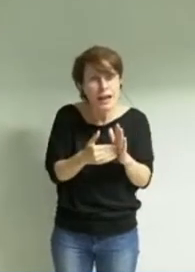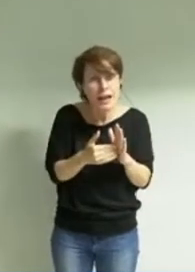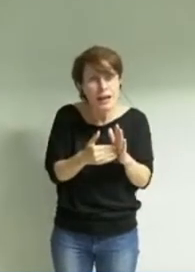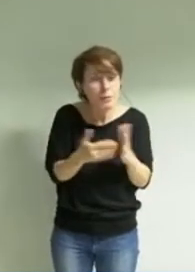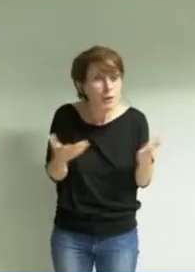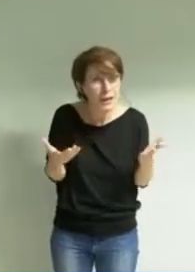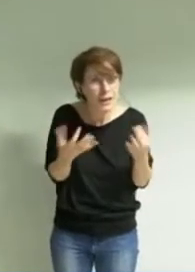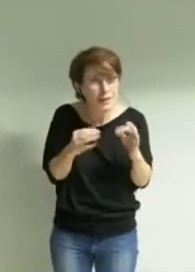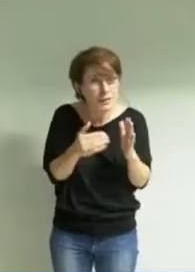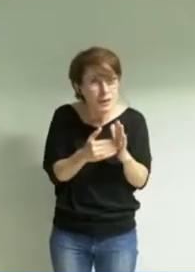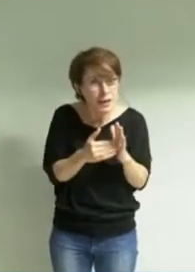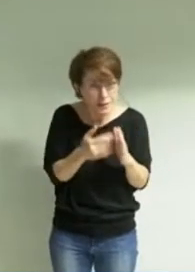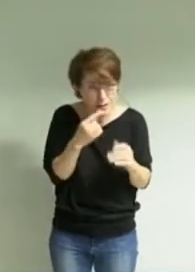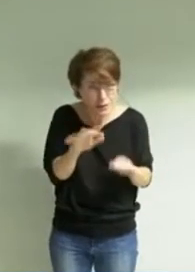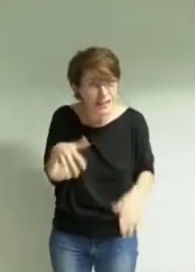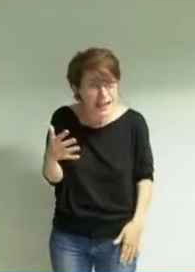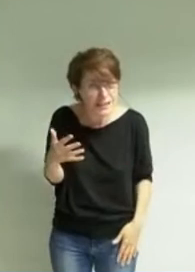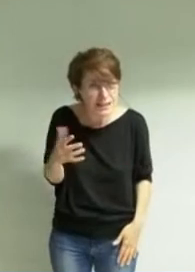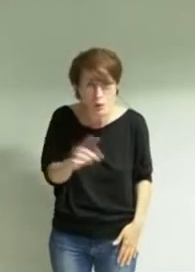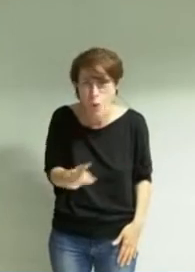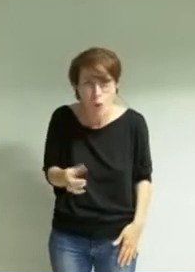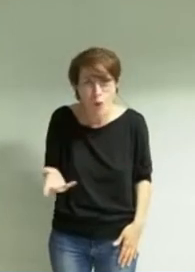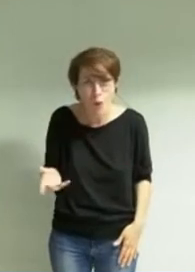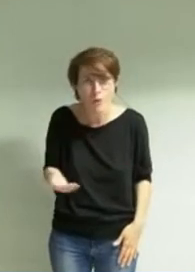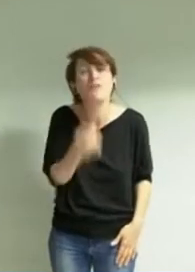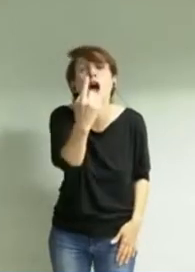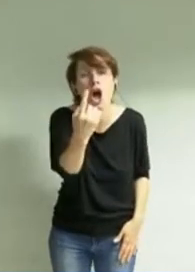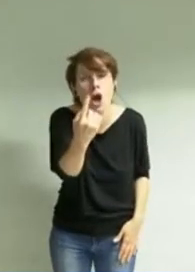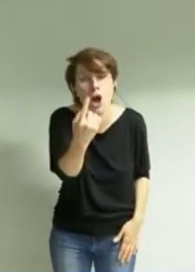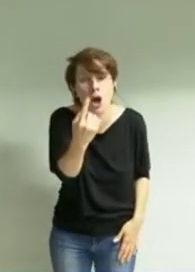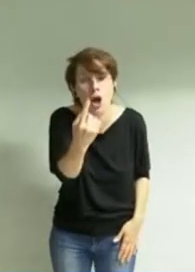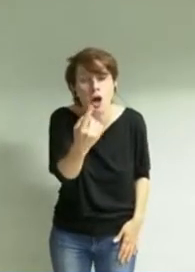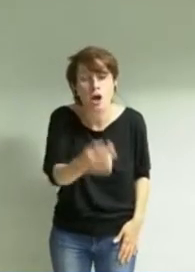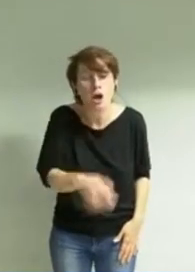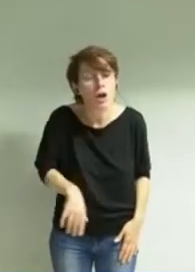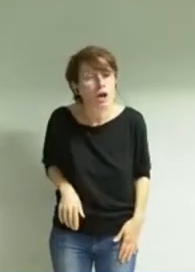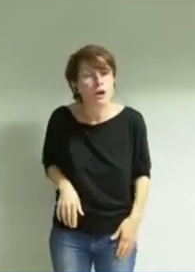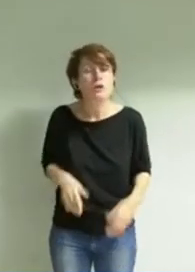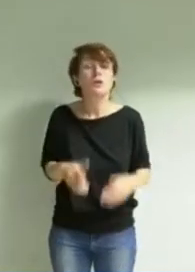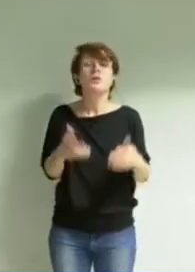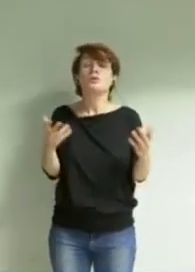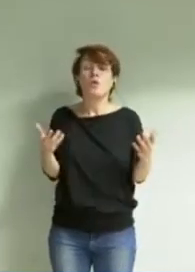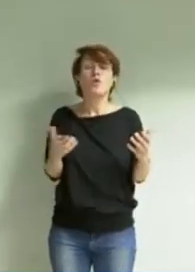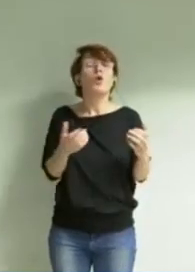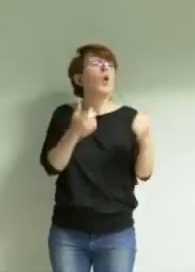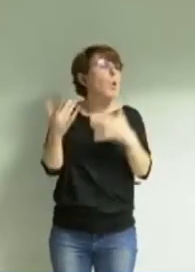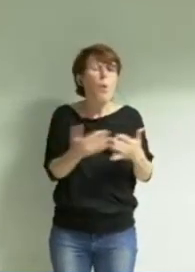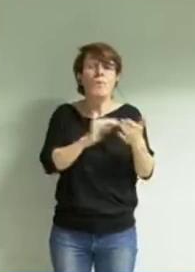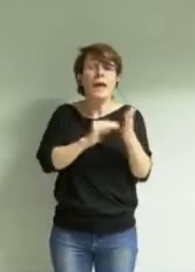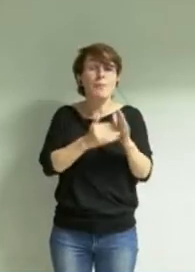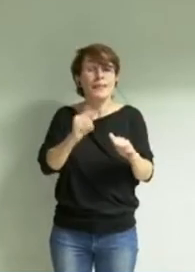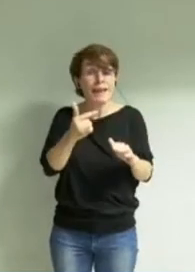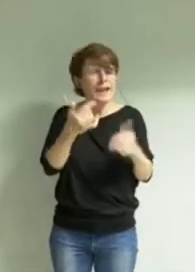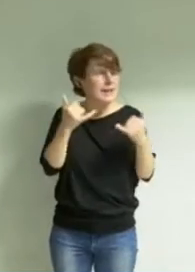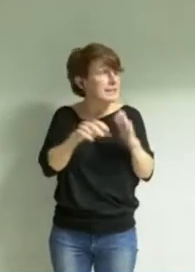000, ça fait 15? Non, ça fait 1. Et le nombre de mètres carrés d'espace vert par habitant de Grenoble